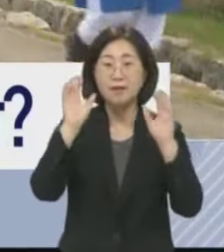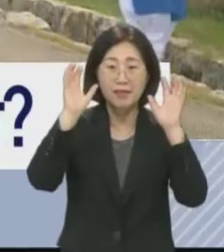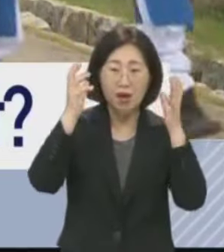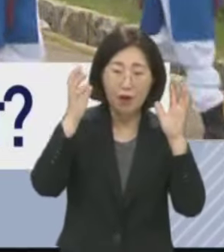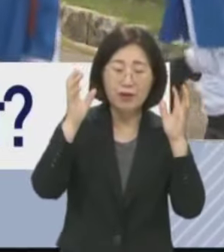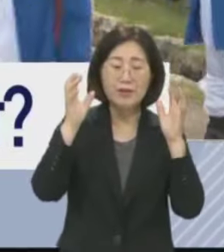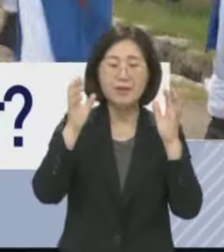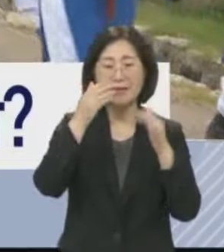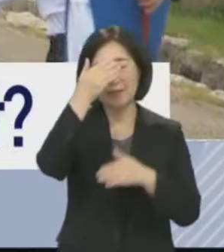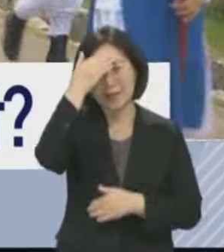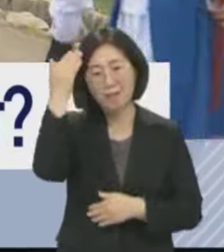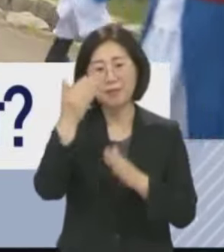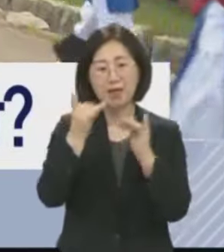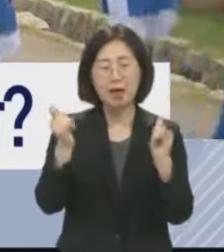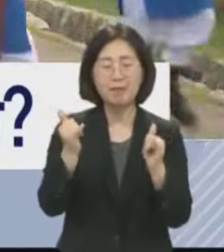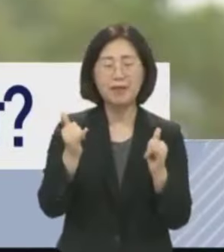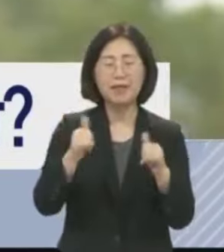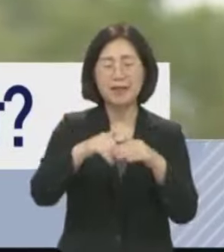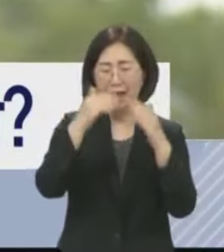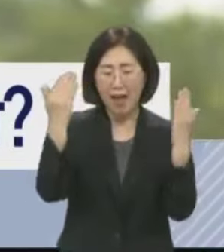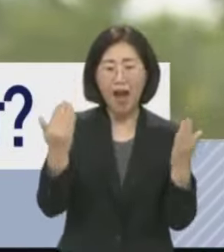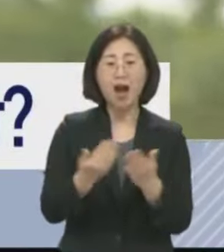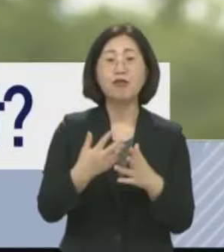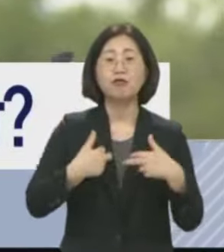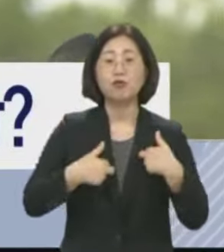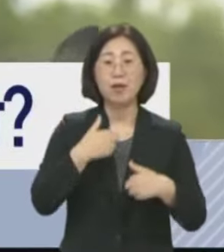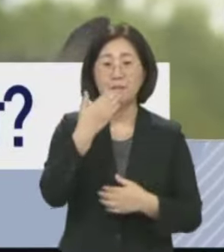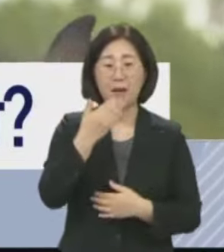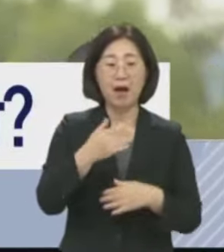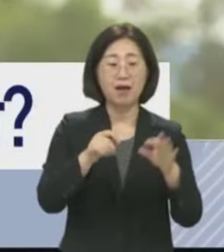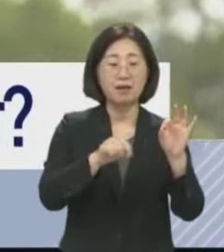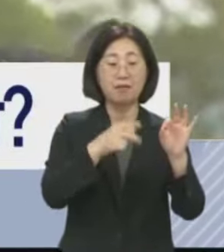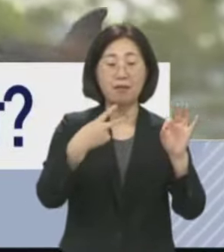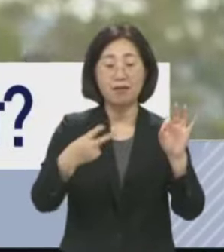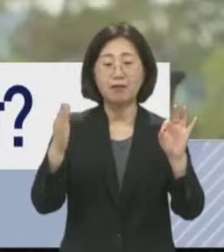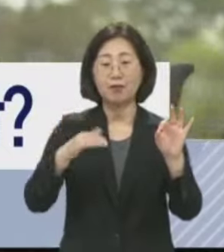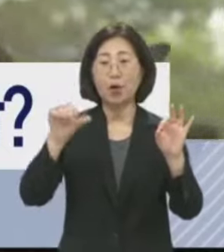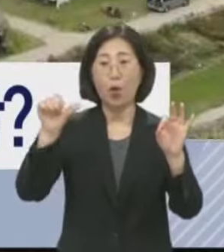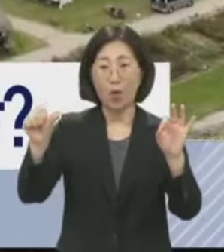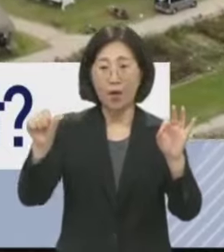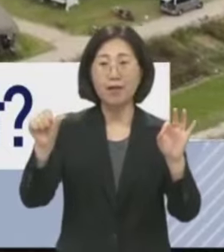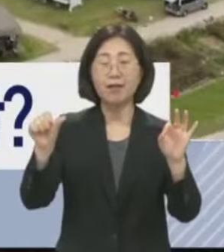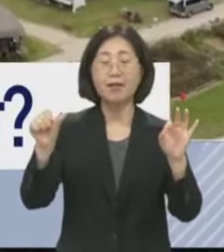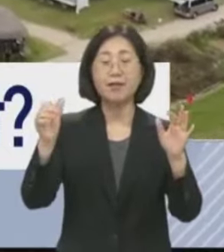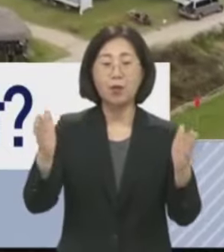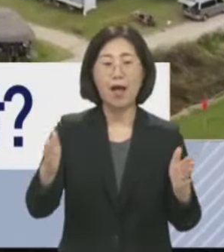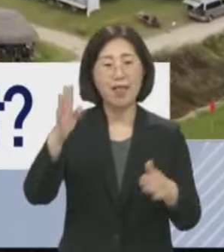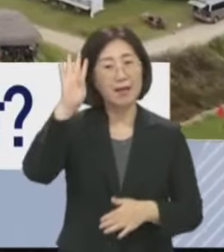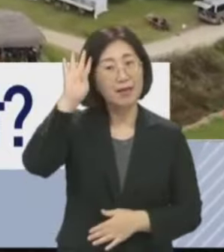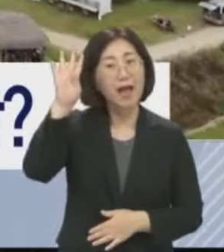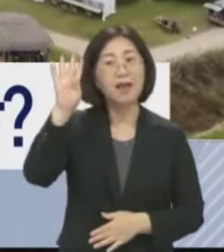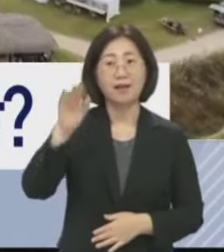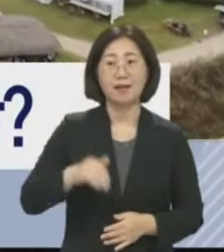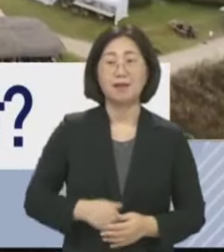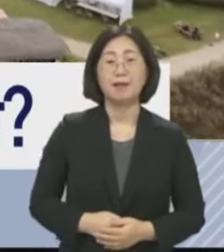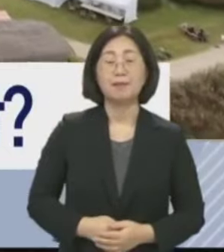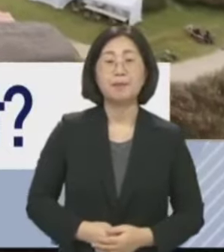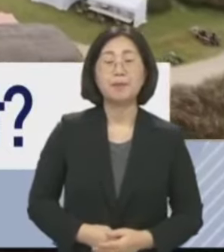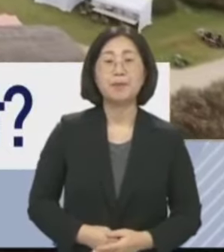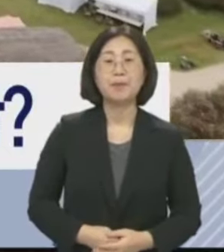또 MZ세대까지 아우르는 그런 축제고 10월 2일부터 10월 5일까지 4일간 이렇게 펼쳐지게